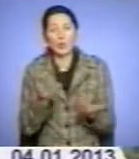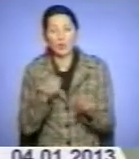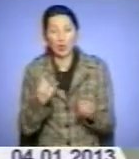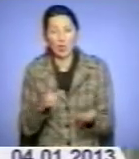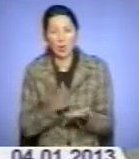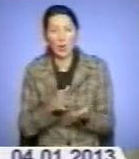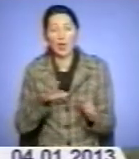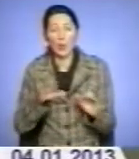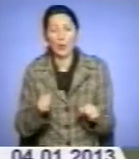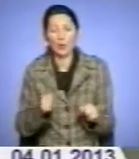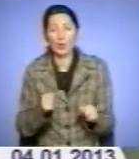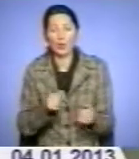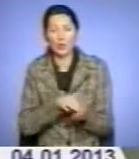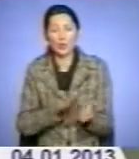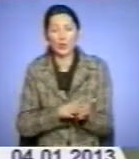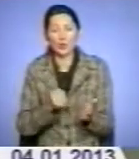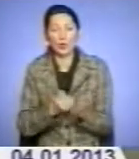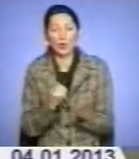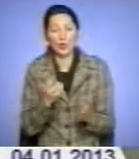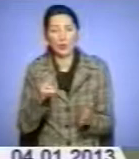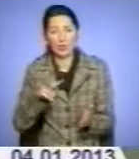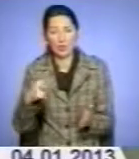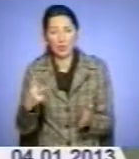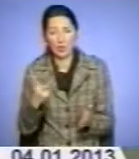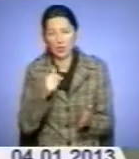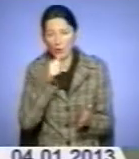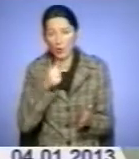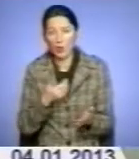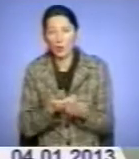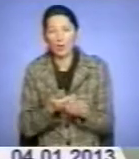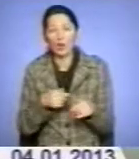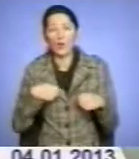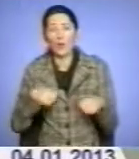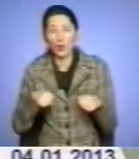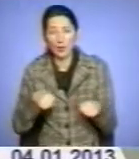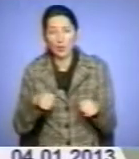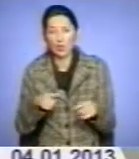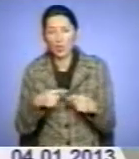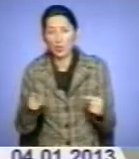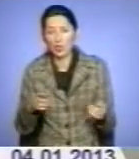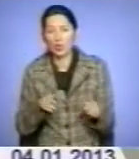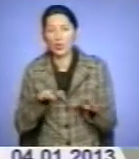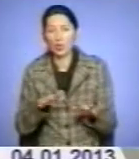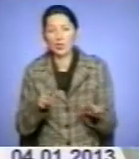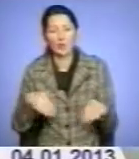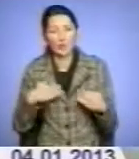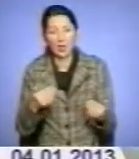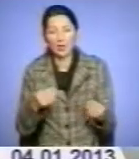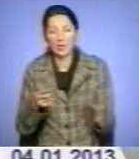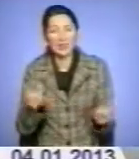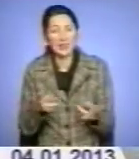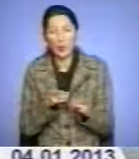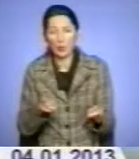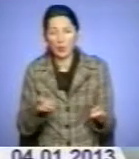1 січня 2013 року, то в разі продажу, дарування чи будь-якої іншої дії звертатися до реєстраційної служби не потрібно. Цим питанням